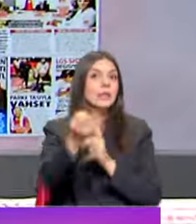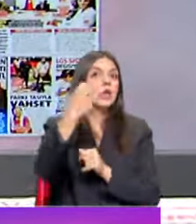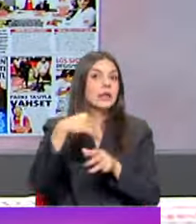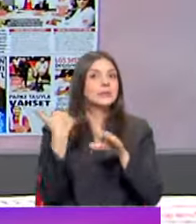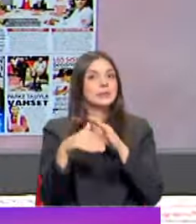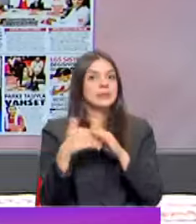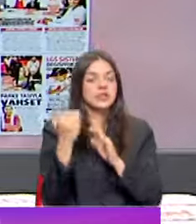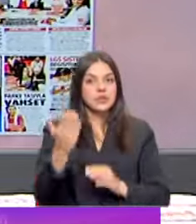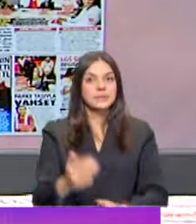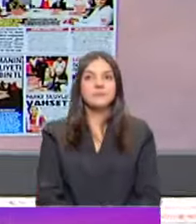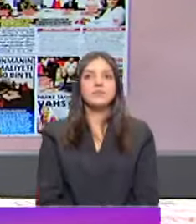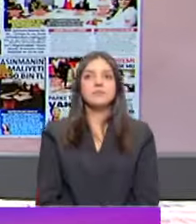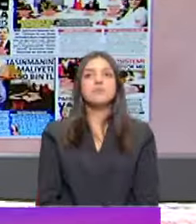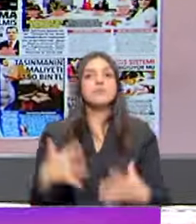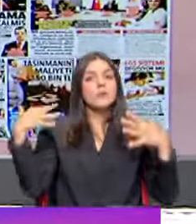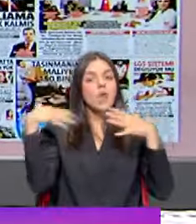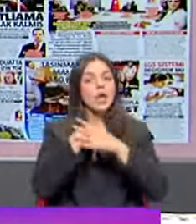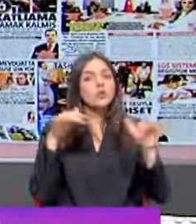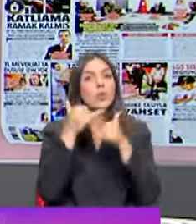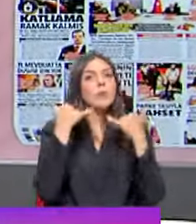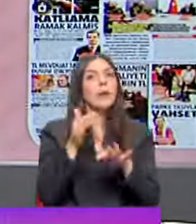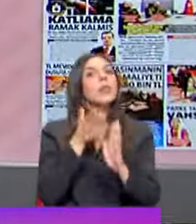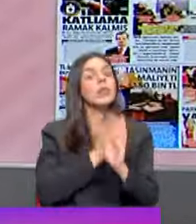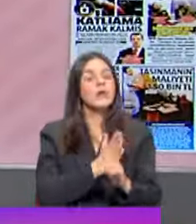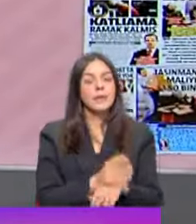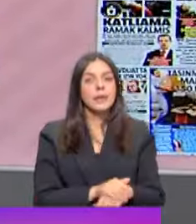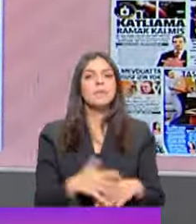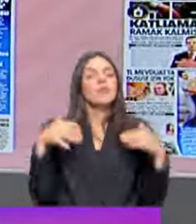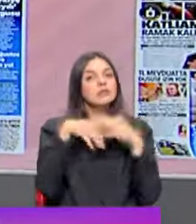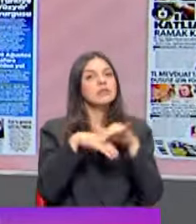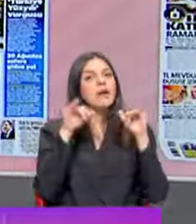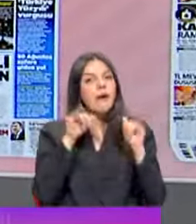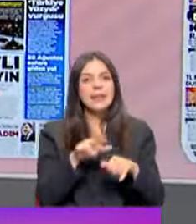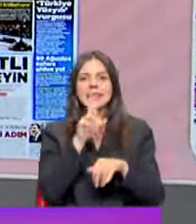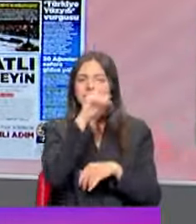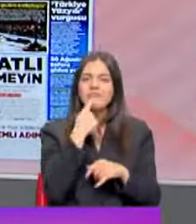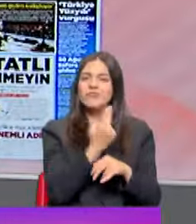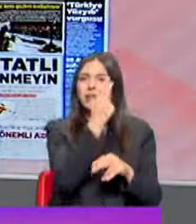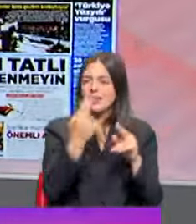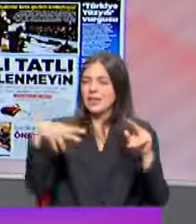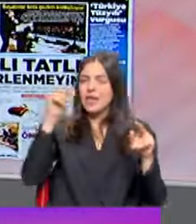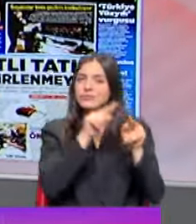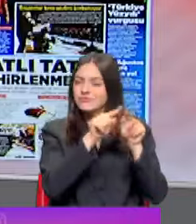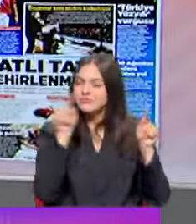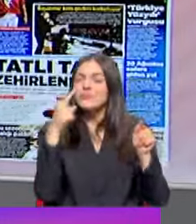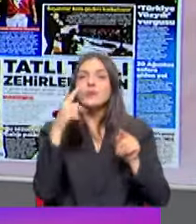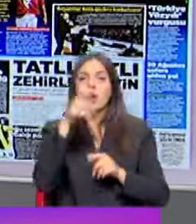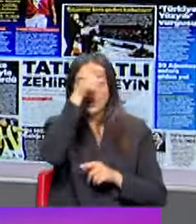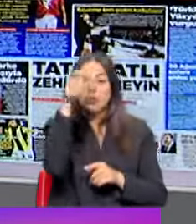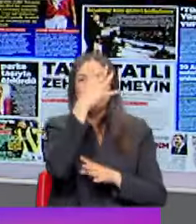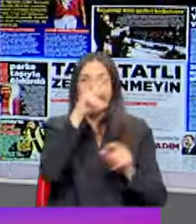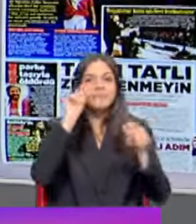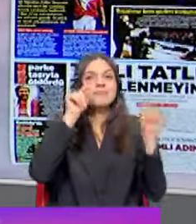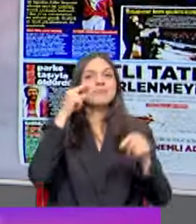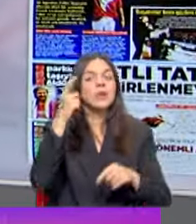efendim mesajı. Gece kutlamalarıyla devam edelim. Gece de 7'den 70'e yurdun dört bir köşesinde